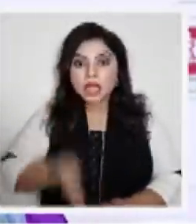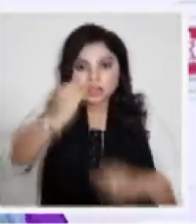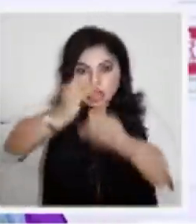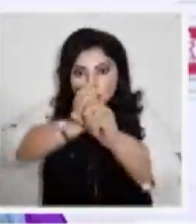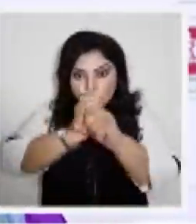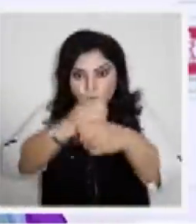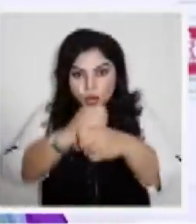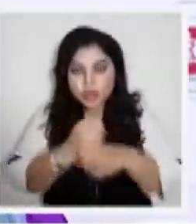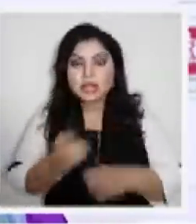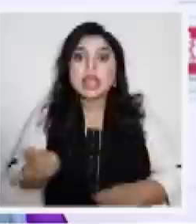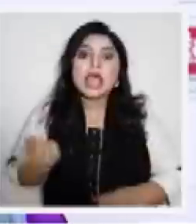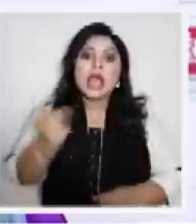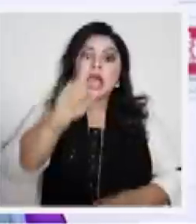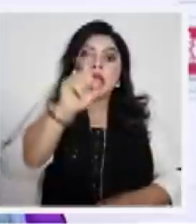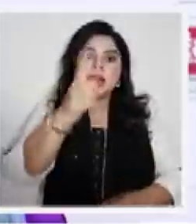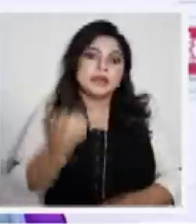10 জুলাই 2020 26 আষাঢ় 1427।